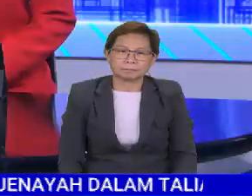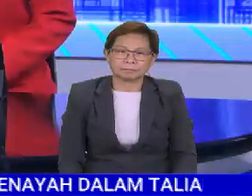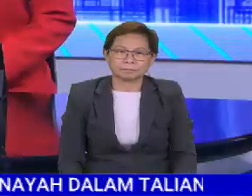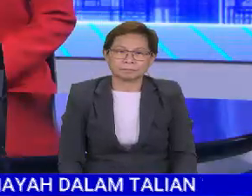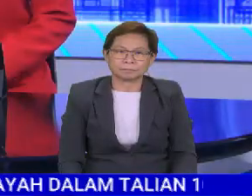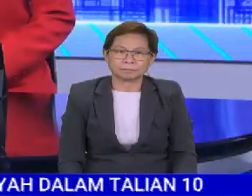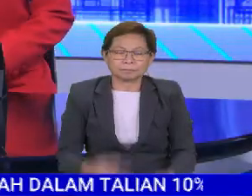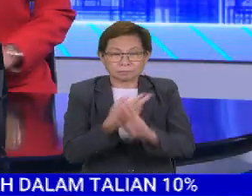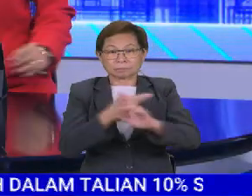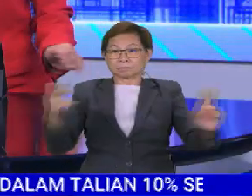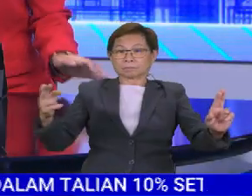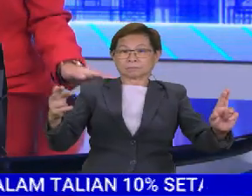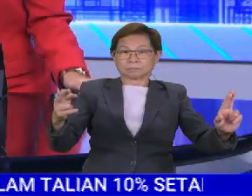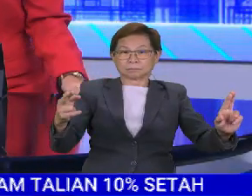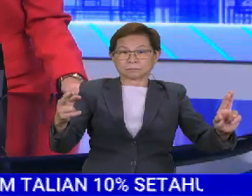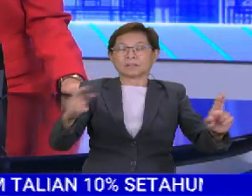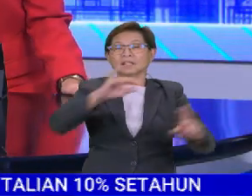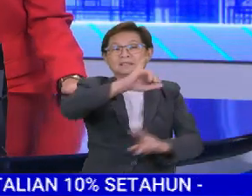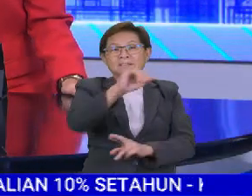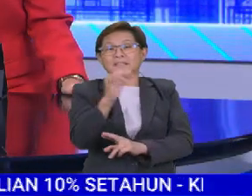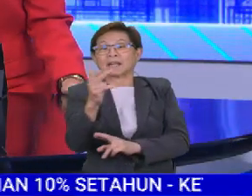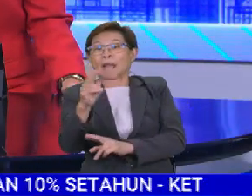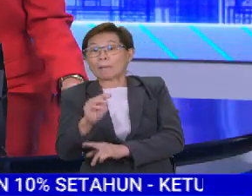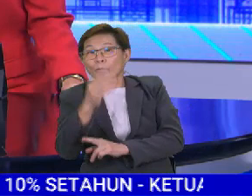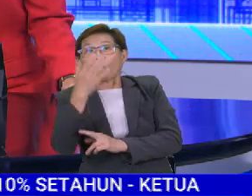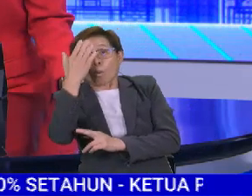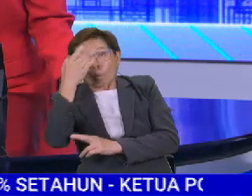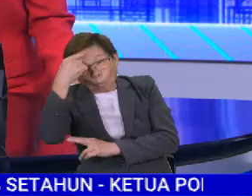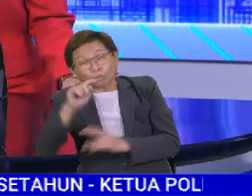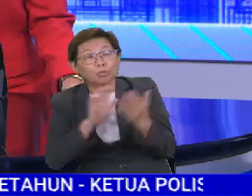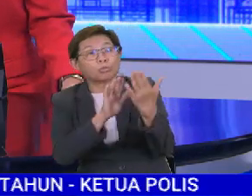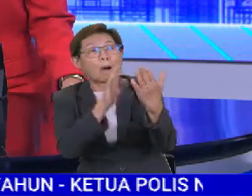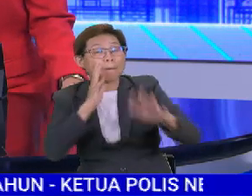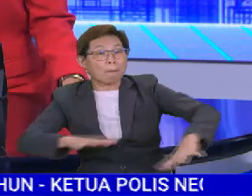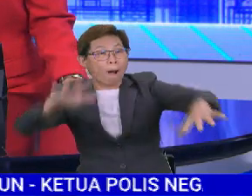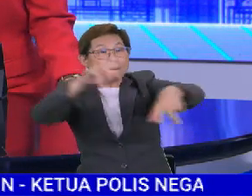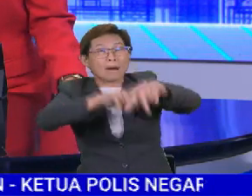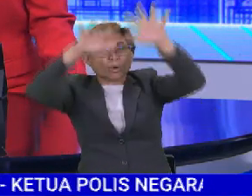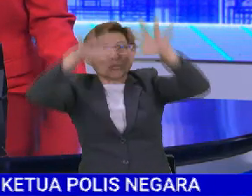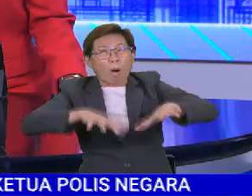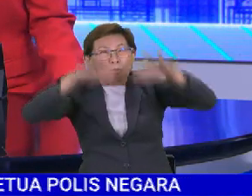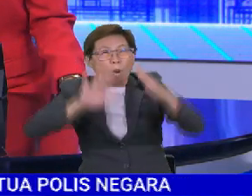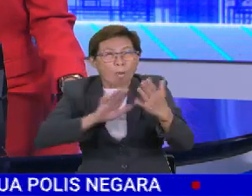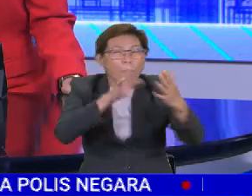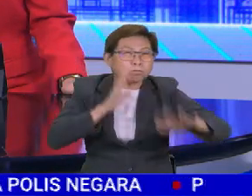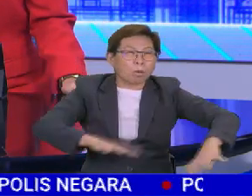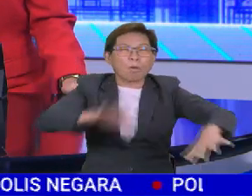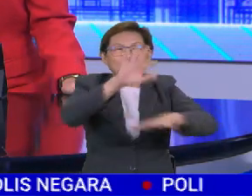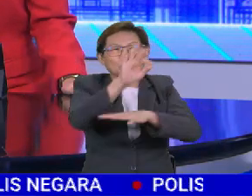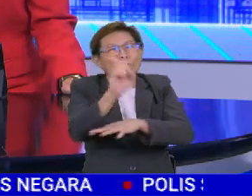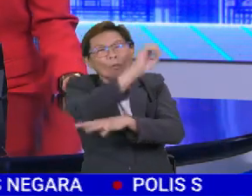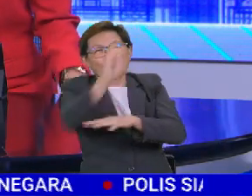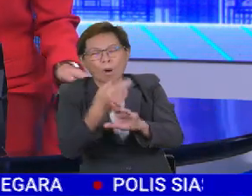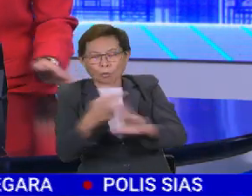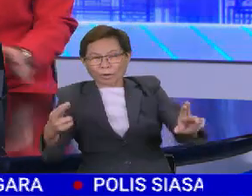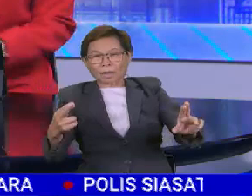Sementara itu, kesiapsiagaan Jabatan Kebajikan Masyarakat bagi menghadapi banjir pada musim tengkujuh mencecah 90%